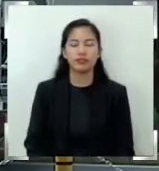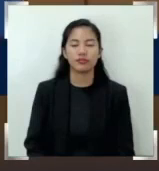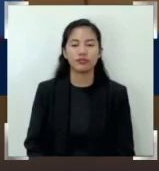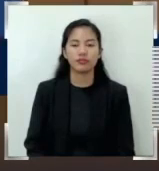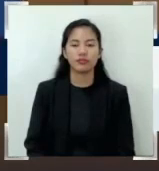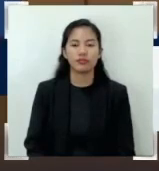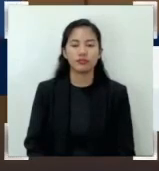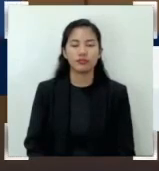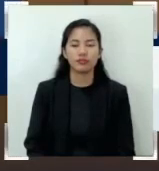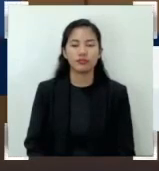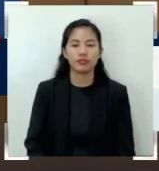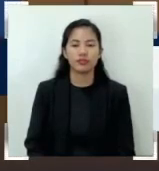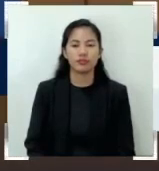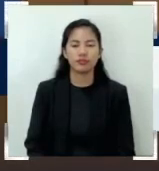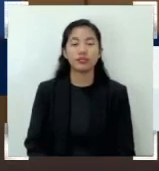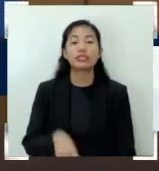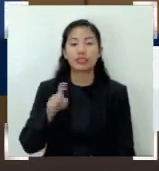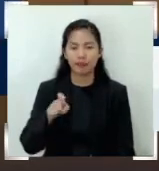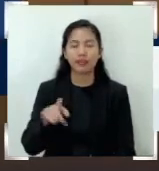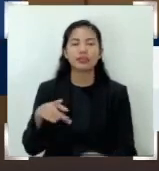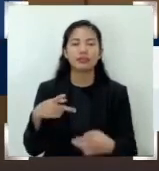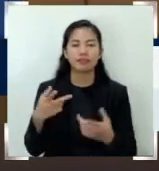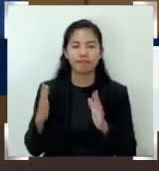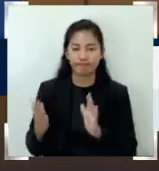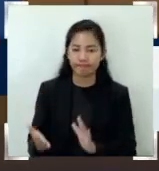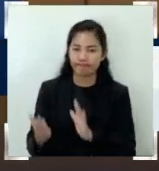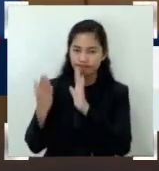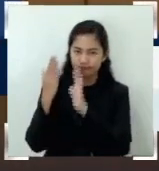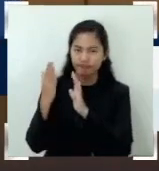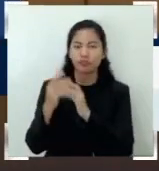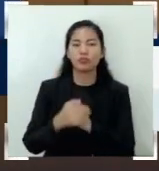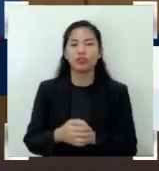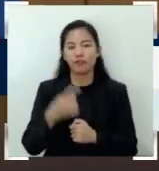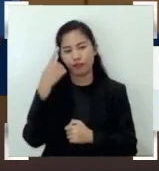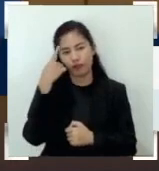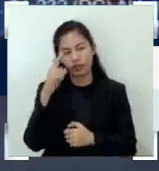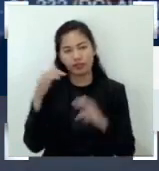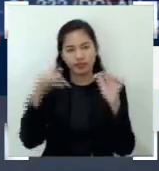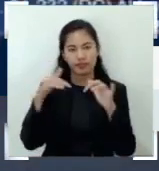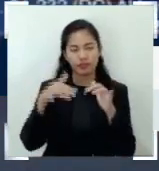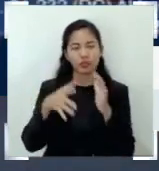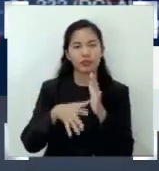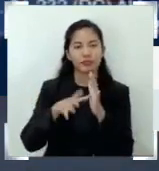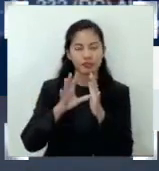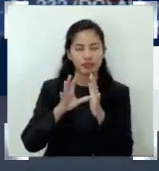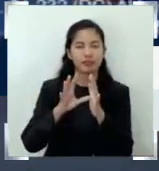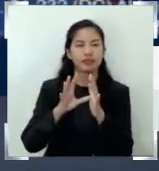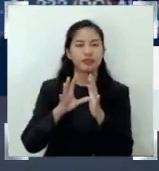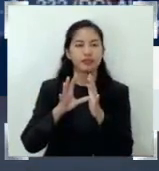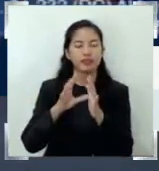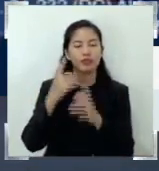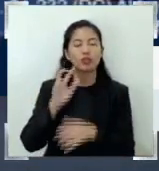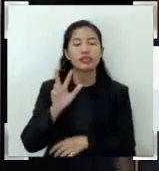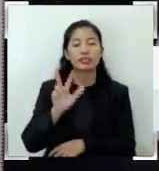Physical dapat na humarap kanina si dating Senador Bongbong Marcos sa preliminary conference ng Comelec First Division sa 3 disqualification